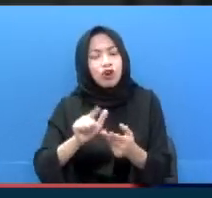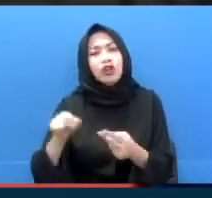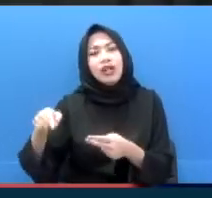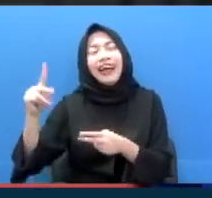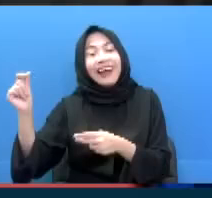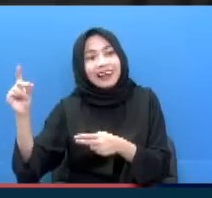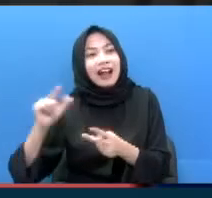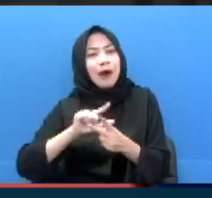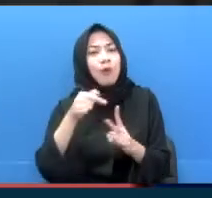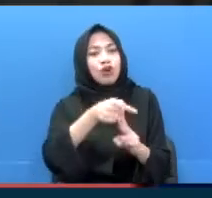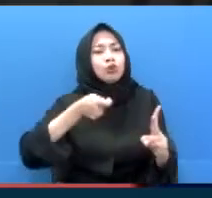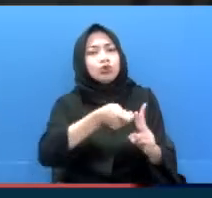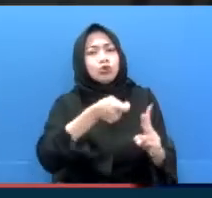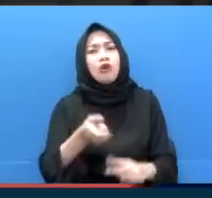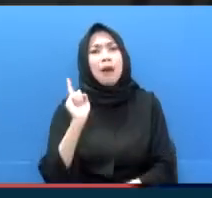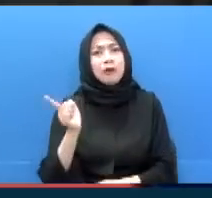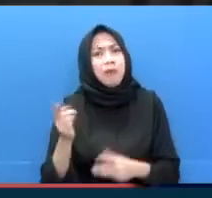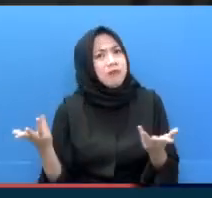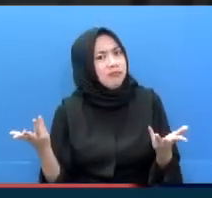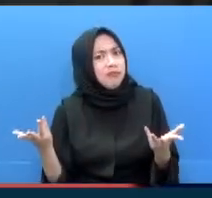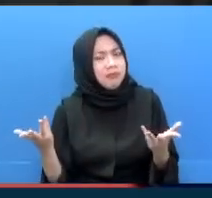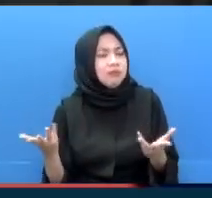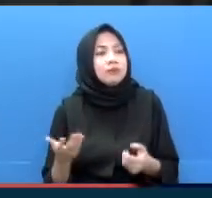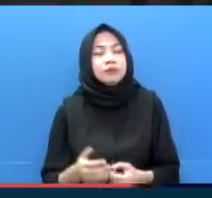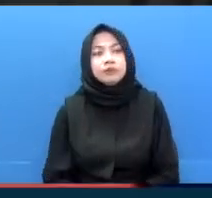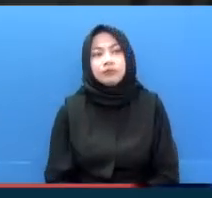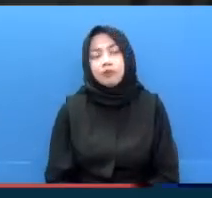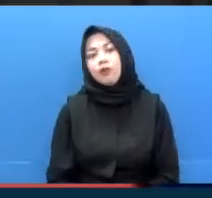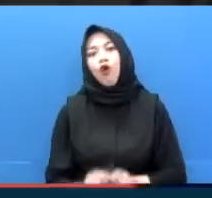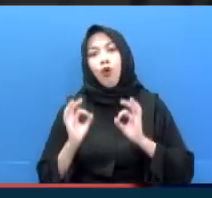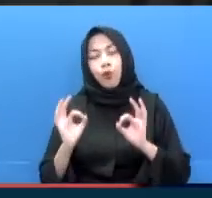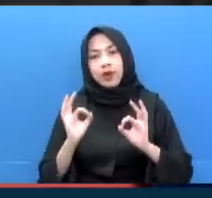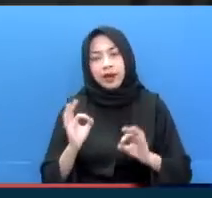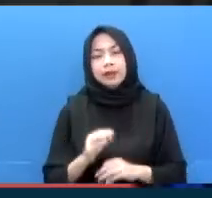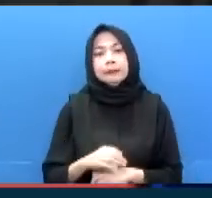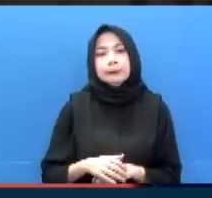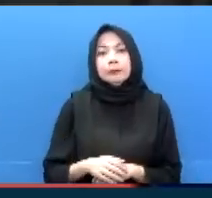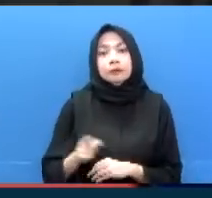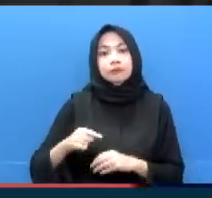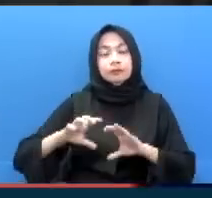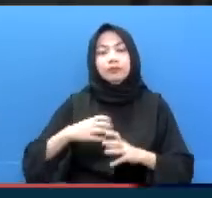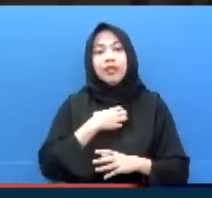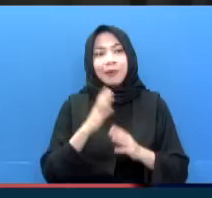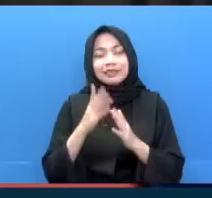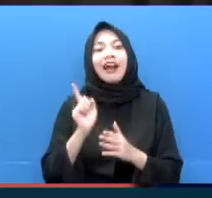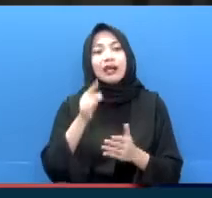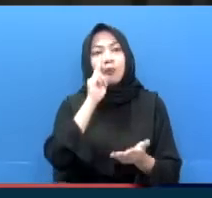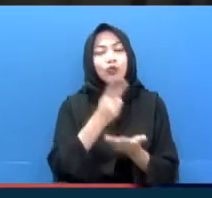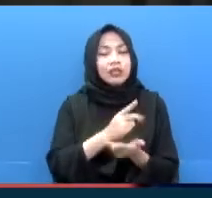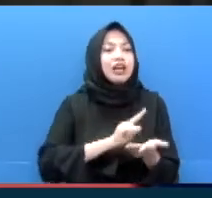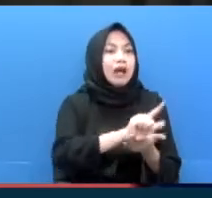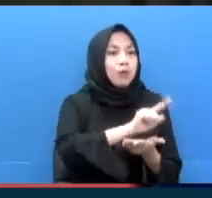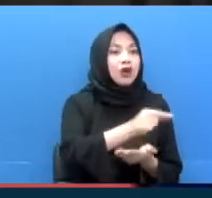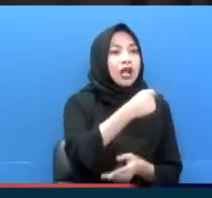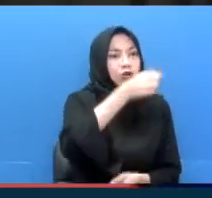ya berarti anda dan tim pengacara sendiri Memang menyiapkan bukti yang tadi anda sebutkan untuk pada akhirnya melaporkan ke poles Cirebon